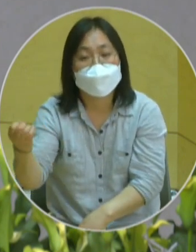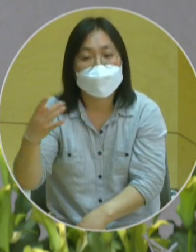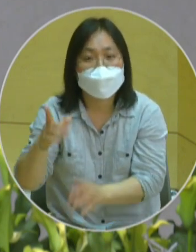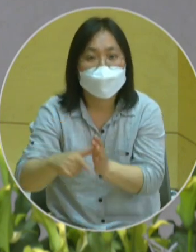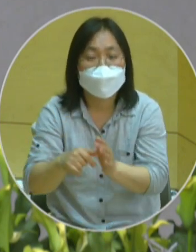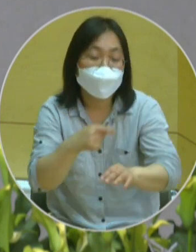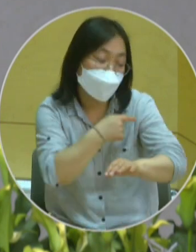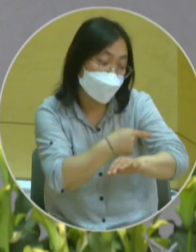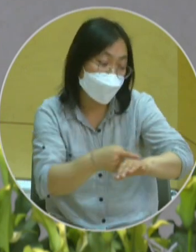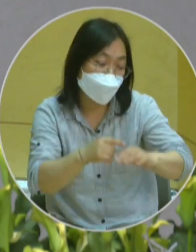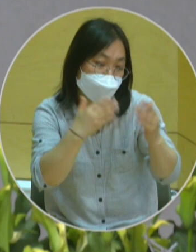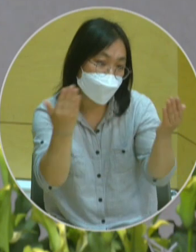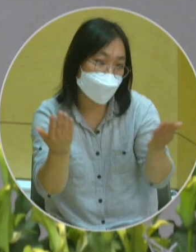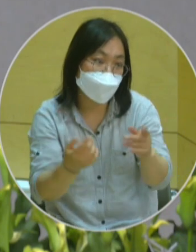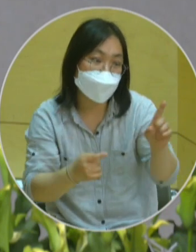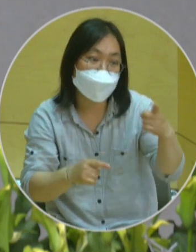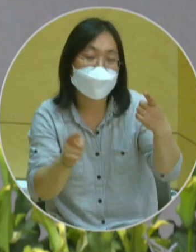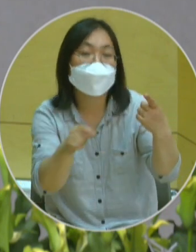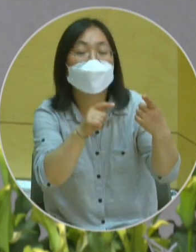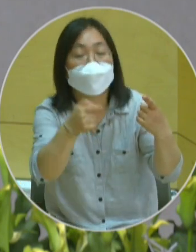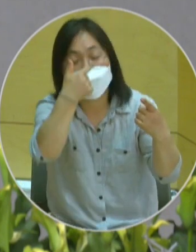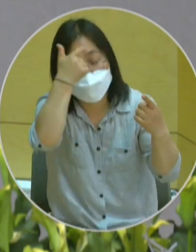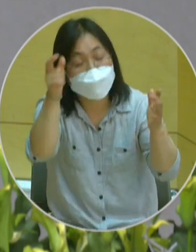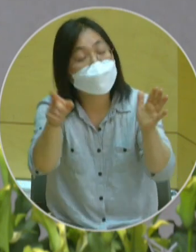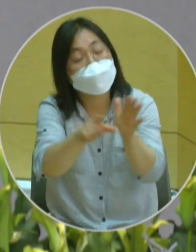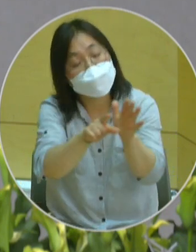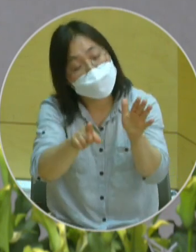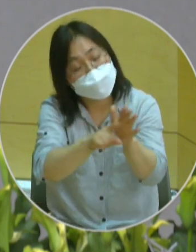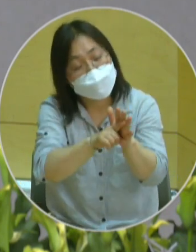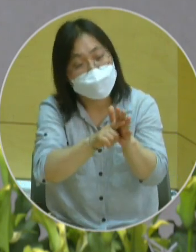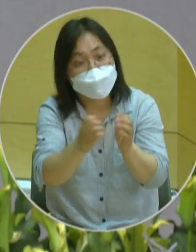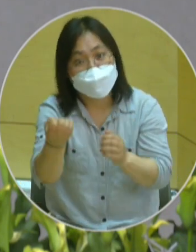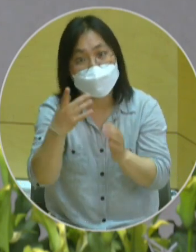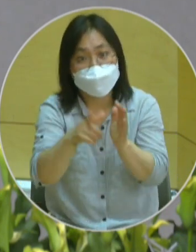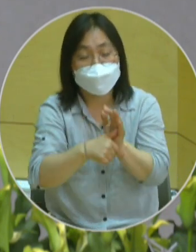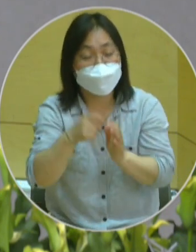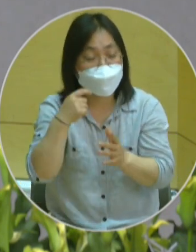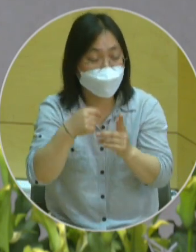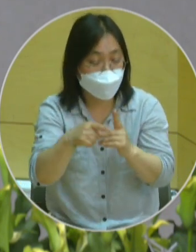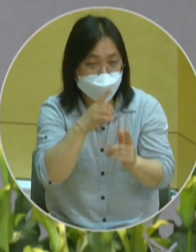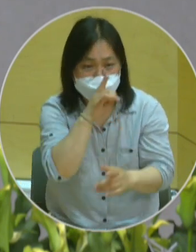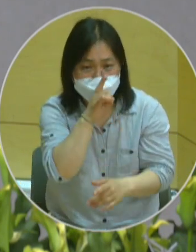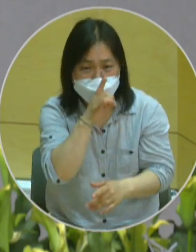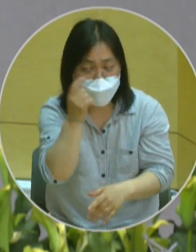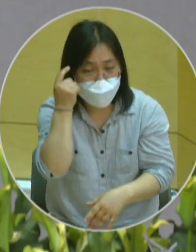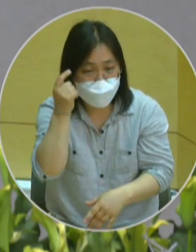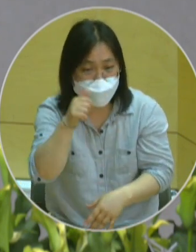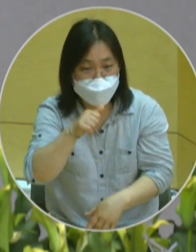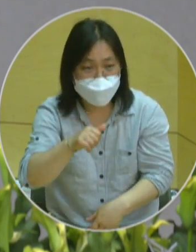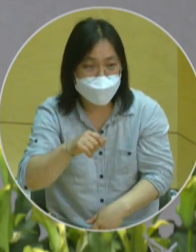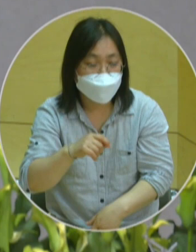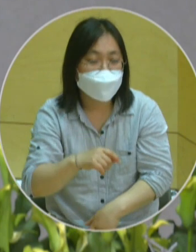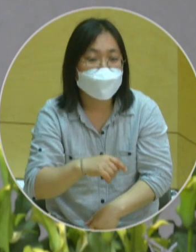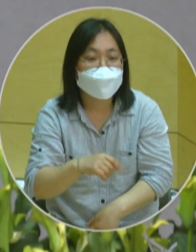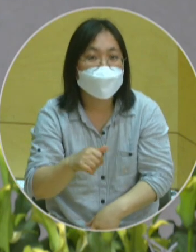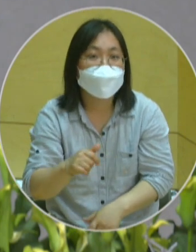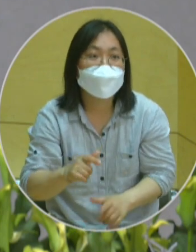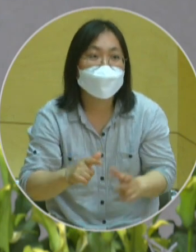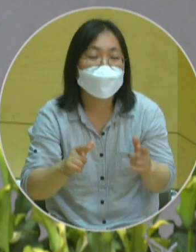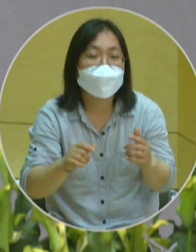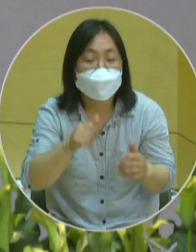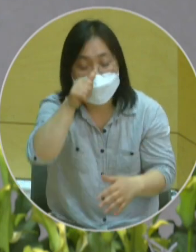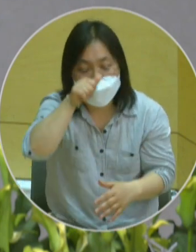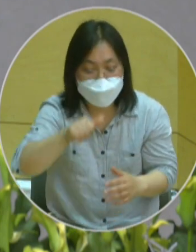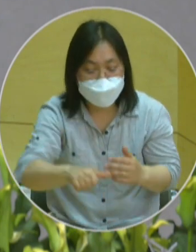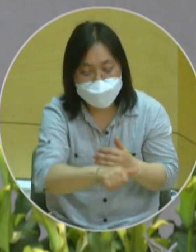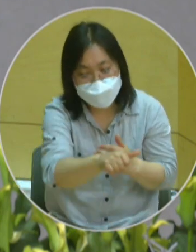우리 종족은 다 100% 기독교인이라고 얘기한 얘기를 저는 이해를 못했어요. 왜냐하면 동남아시아는 복음화율이 굉장히 많이